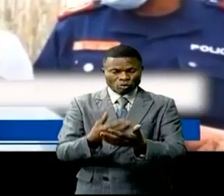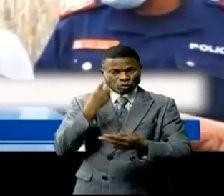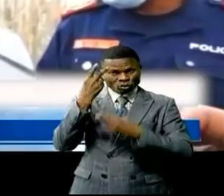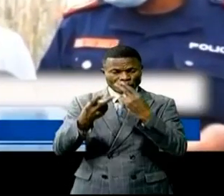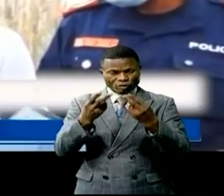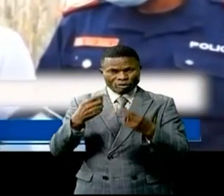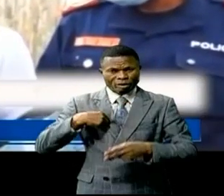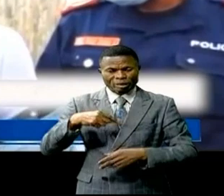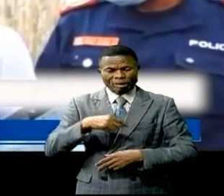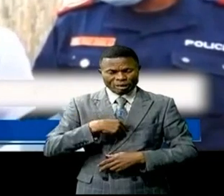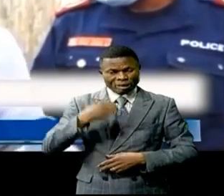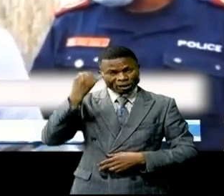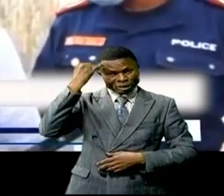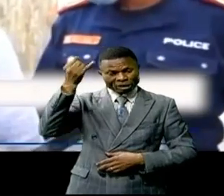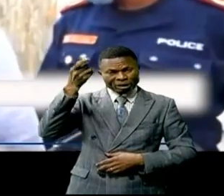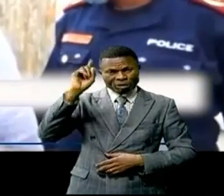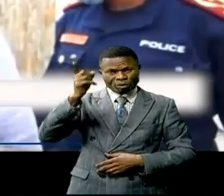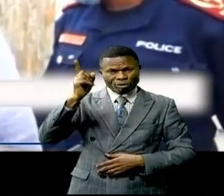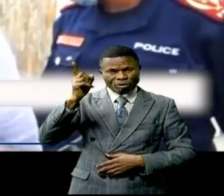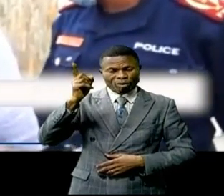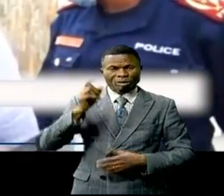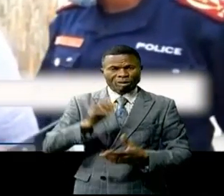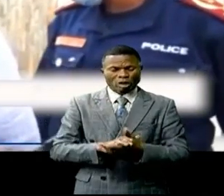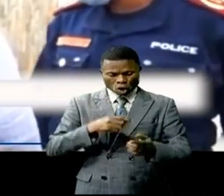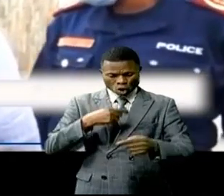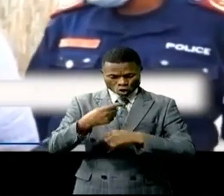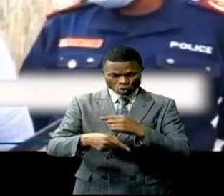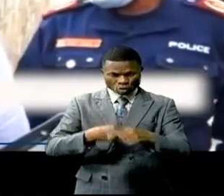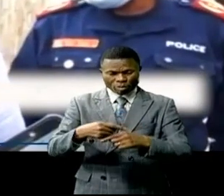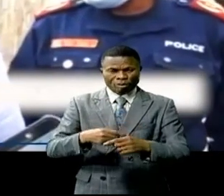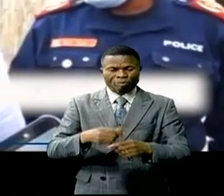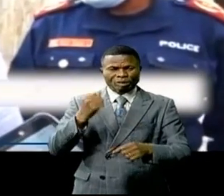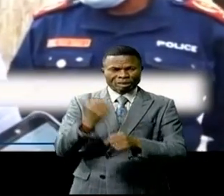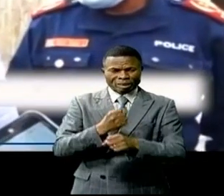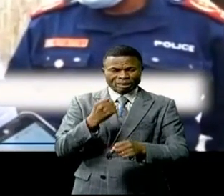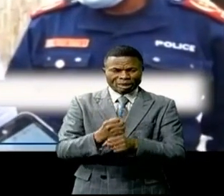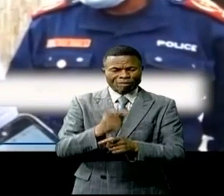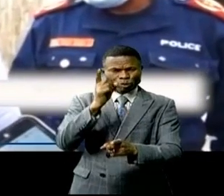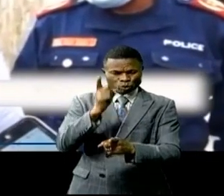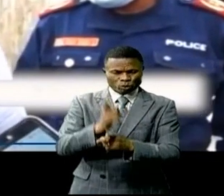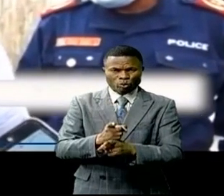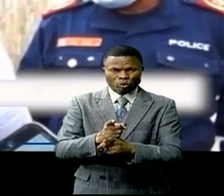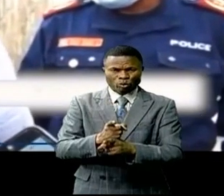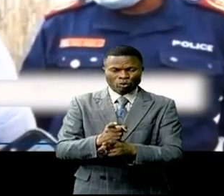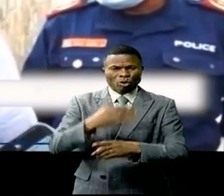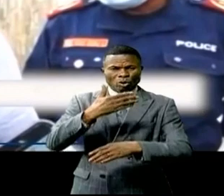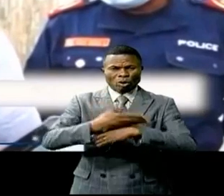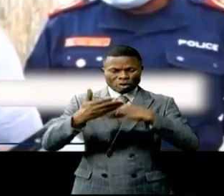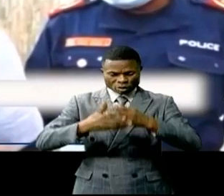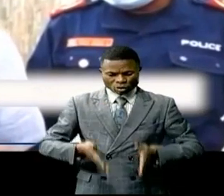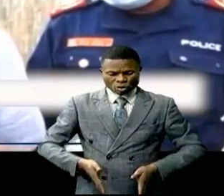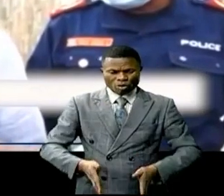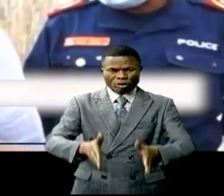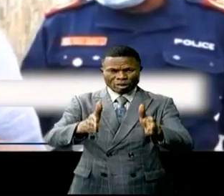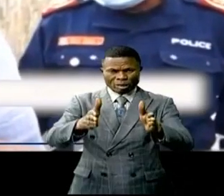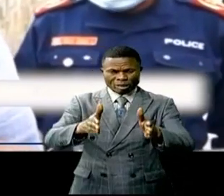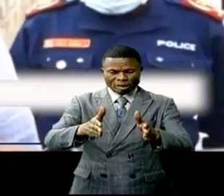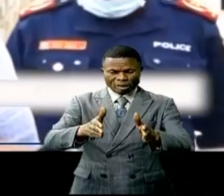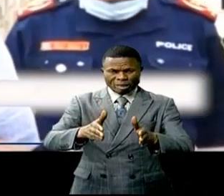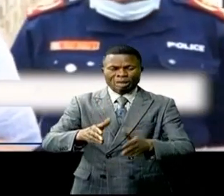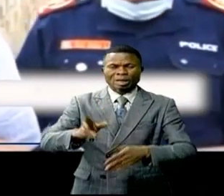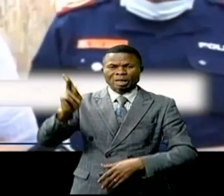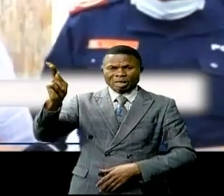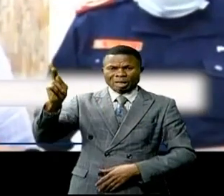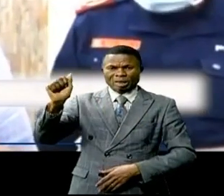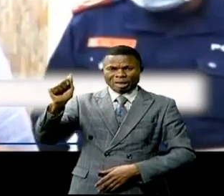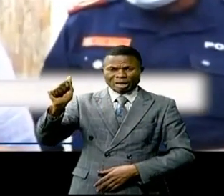avons l'intention de procéder au lancement des travaux effectifs de la route entre Kasindi, Beni,